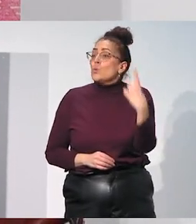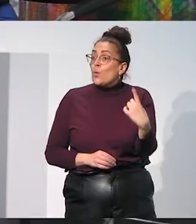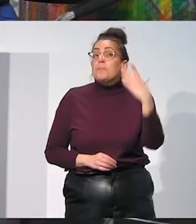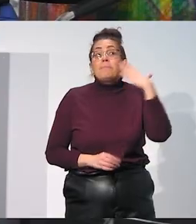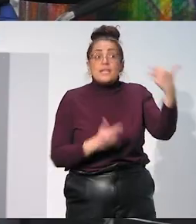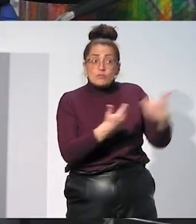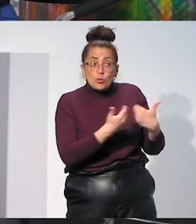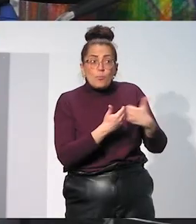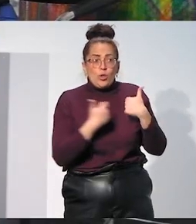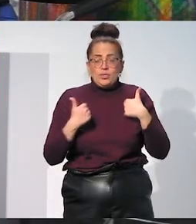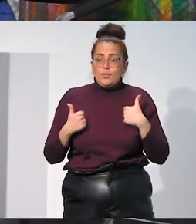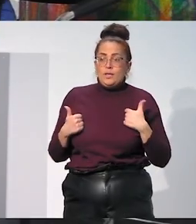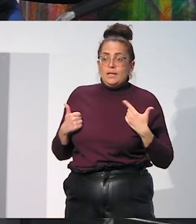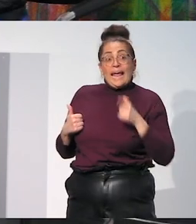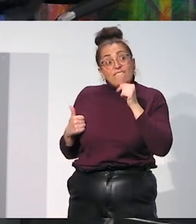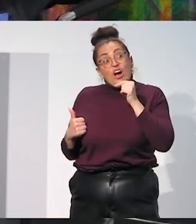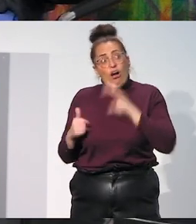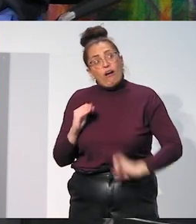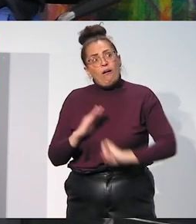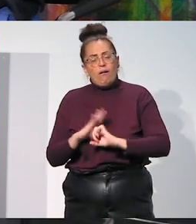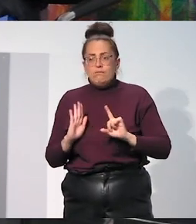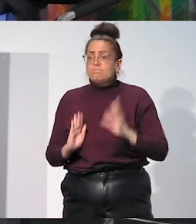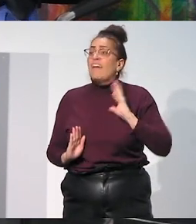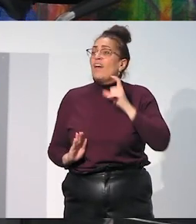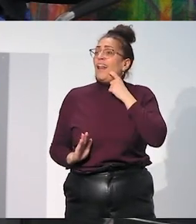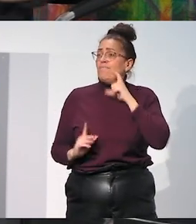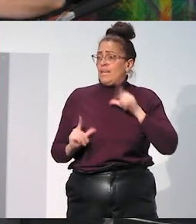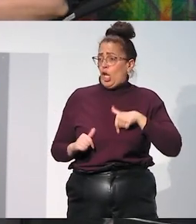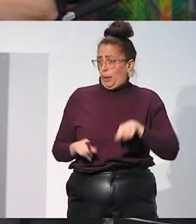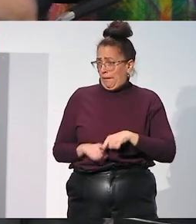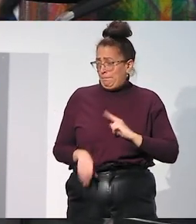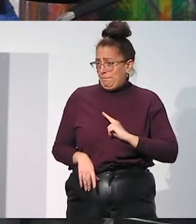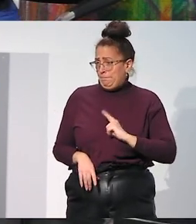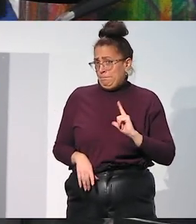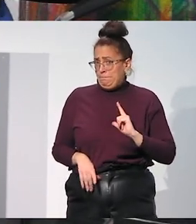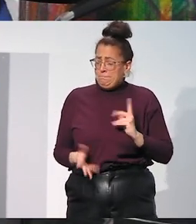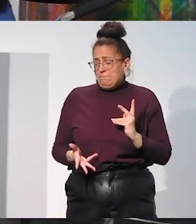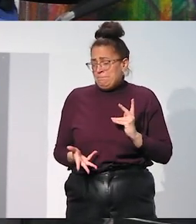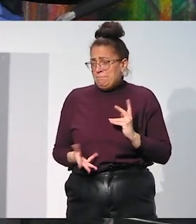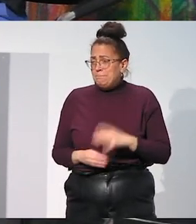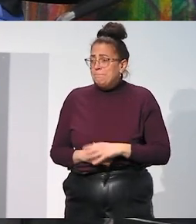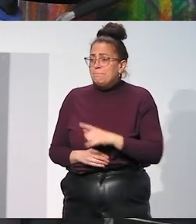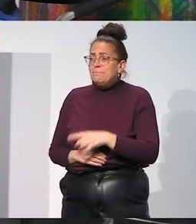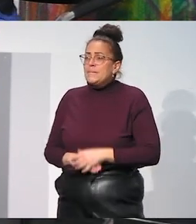Je suis une ancienne bonne élève appliquée. Il y avait une remarque ou une question, madame. Prenez le micro.